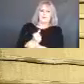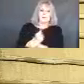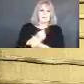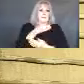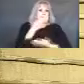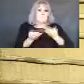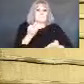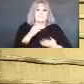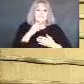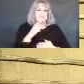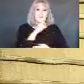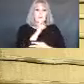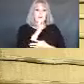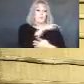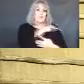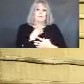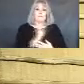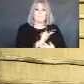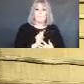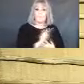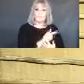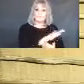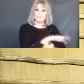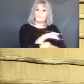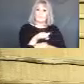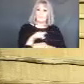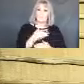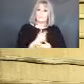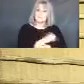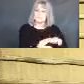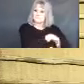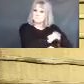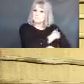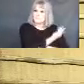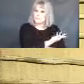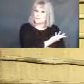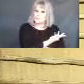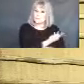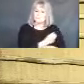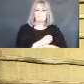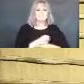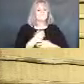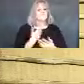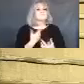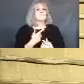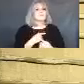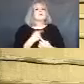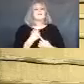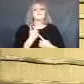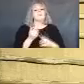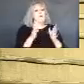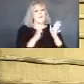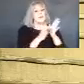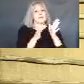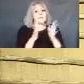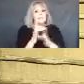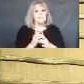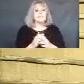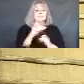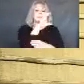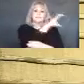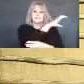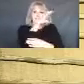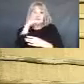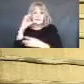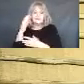verlos. Miskien doen hy het nog die een van ons seuns, en hy het, deur die seun wat van Nazareth afkom,